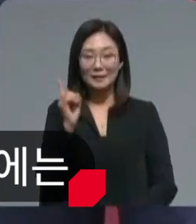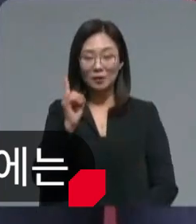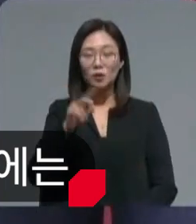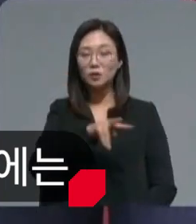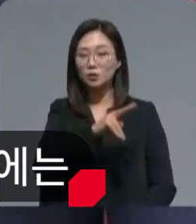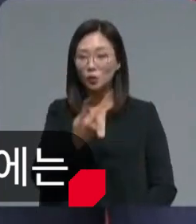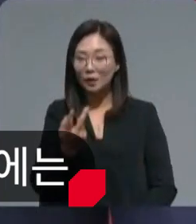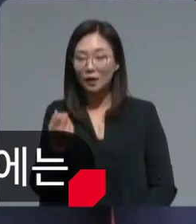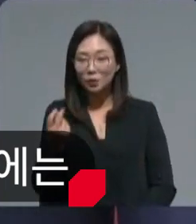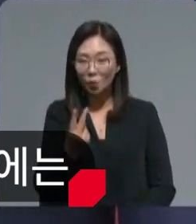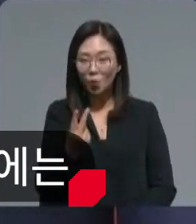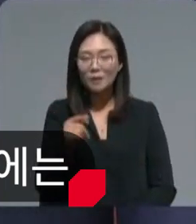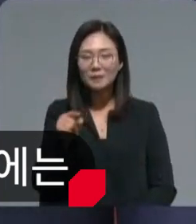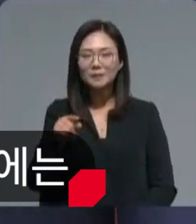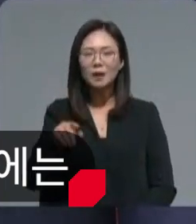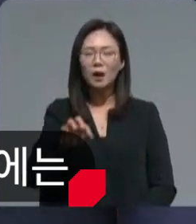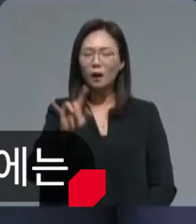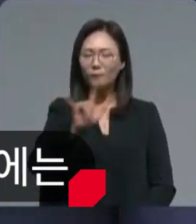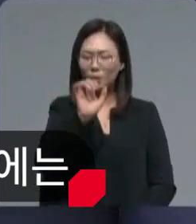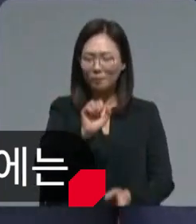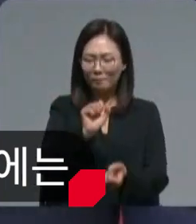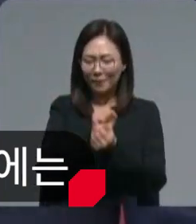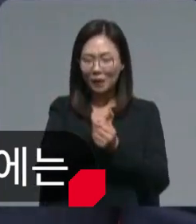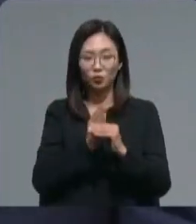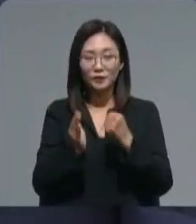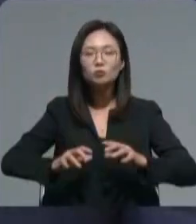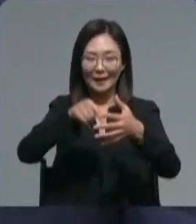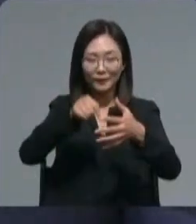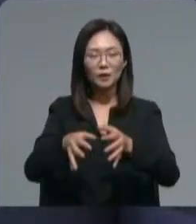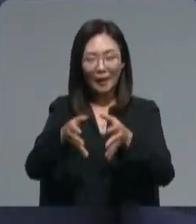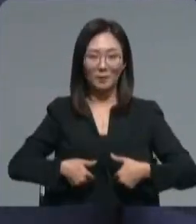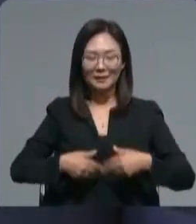또 주기적 팬데믹이 엄습하는 이 시대에는